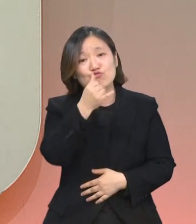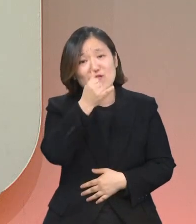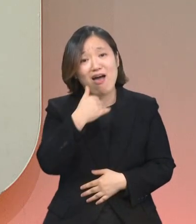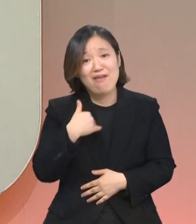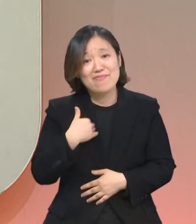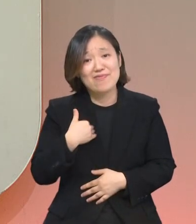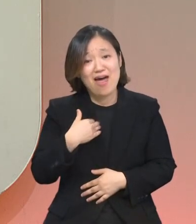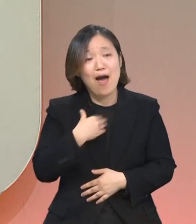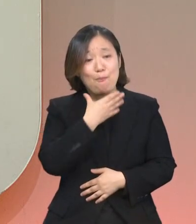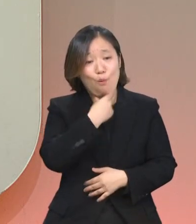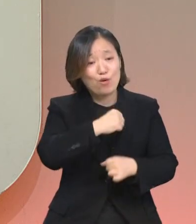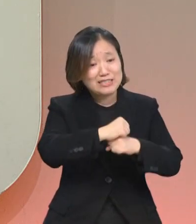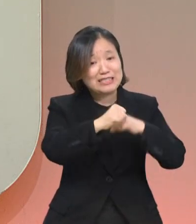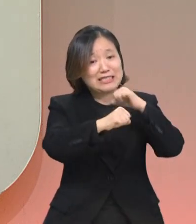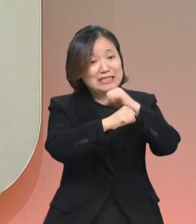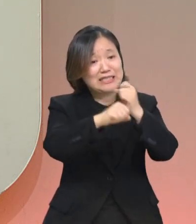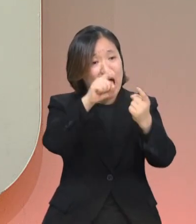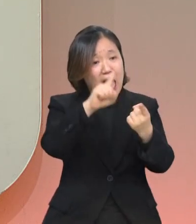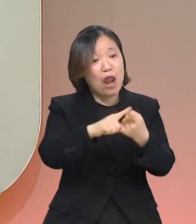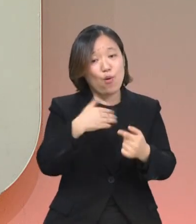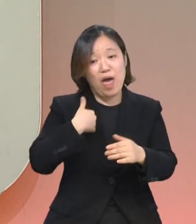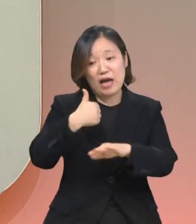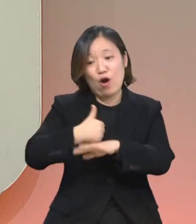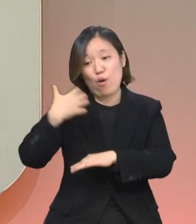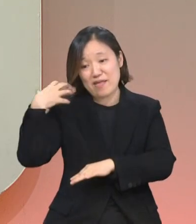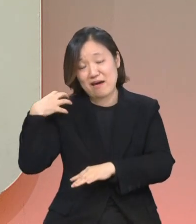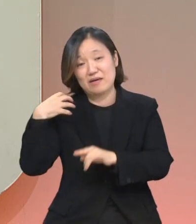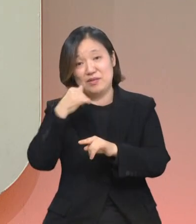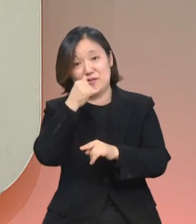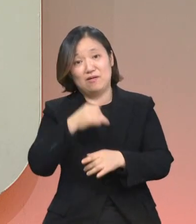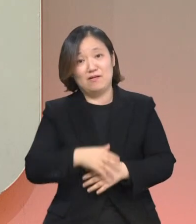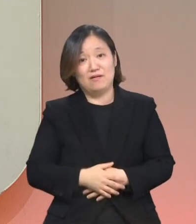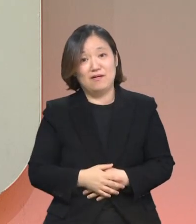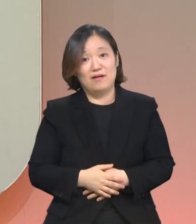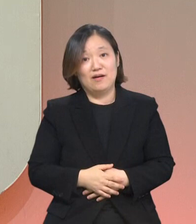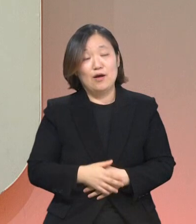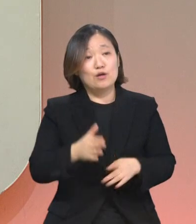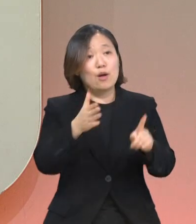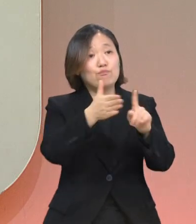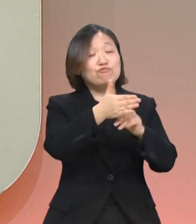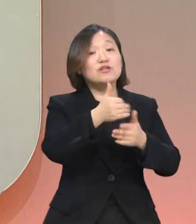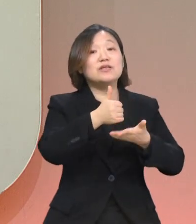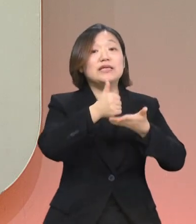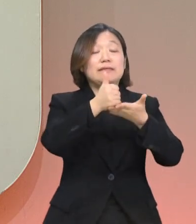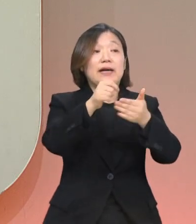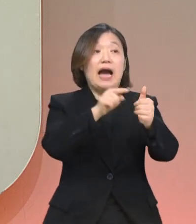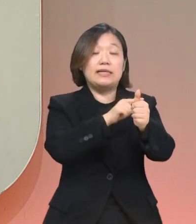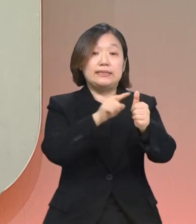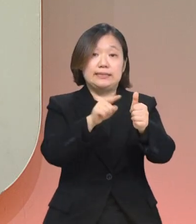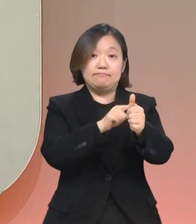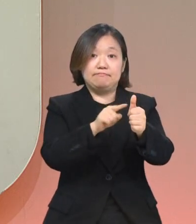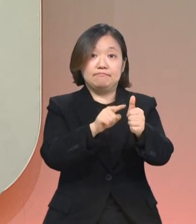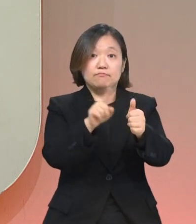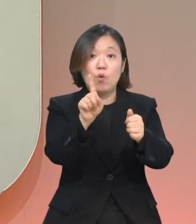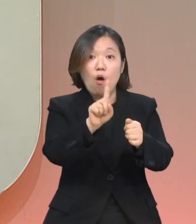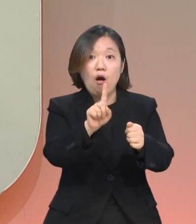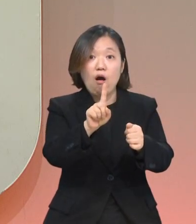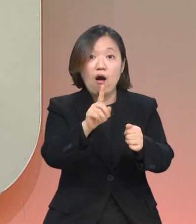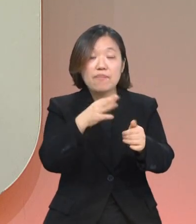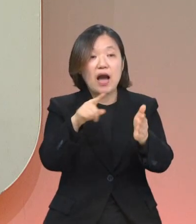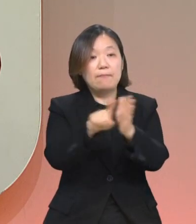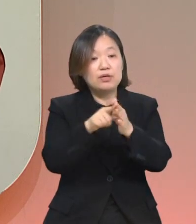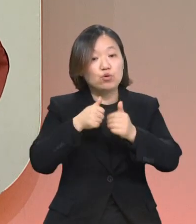자기 복대로 살아가는데 부처님의 가르침은 내 운명을 바꿀 수 있는 법이다